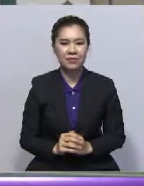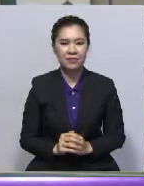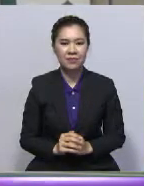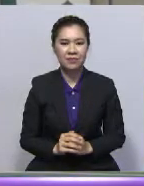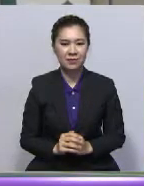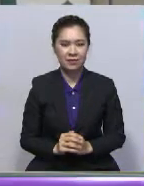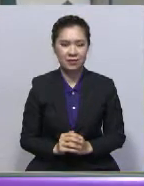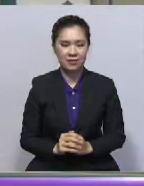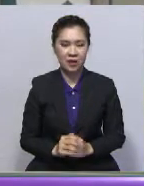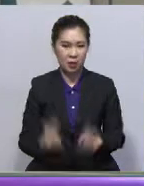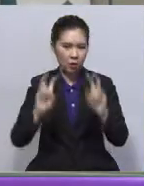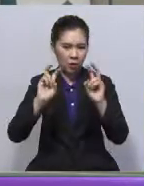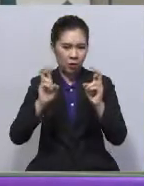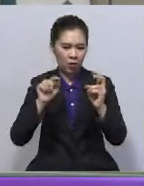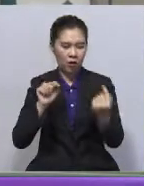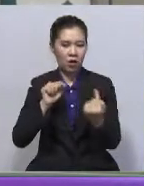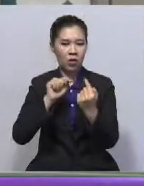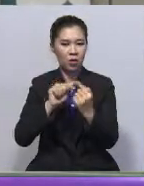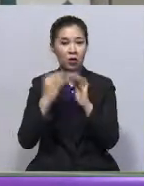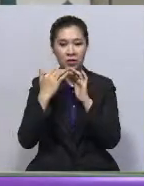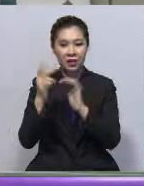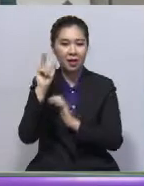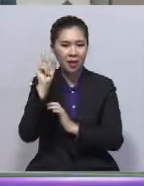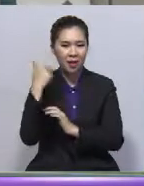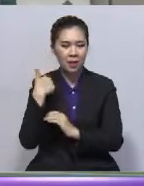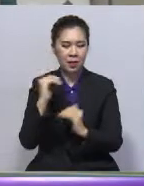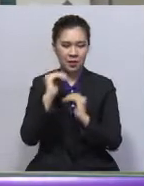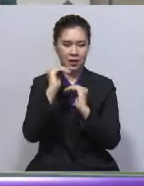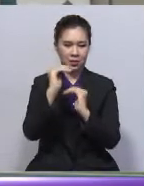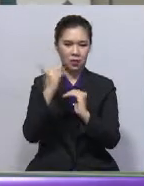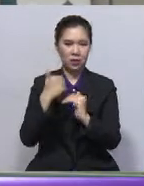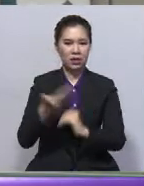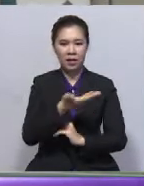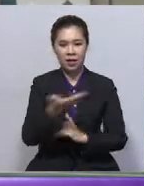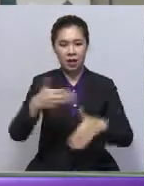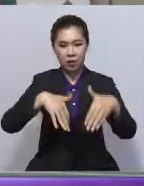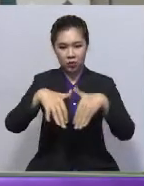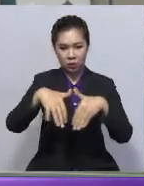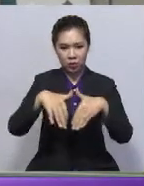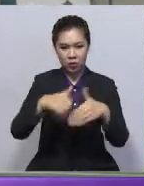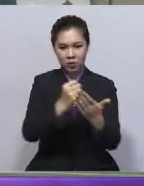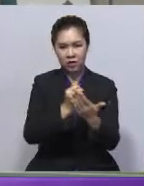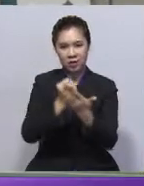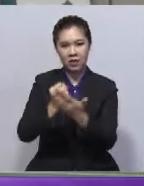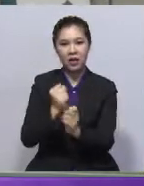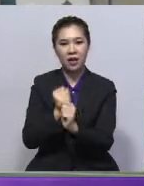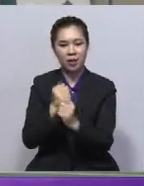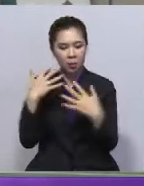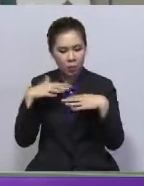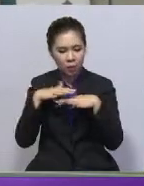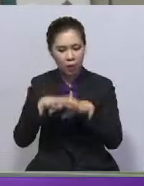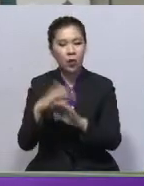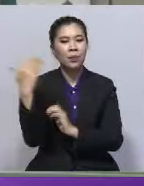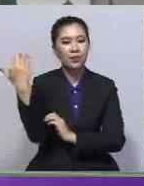ซึ่งหนึ่งในเรื่องของการปฏิรูปด้านสื่อสารมวลชนนะครับคือการกำหนดสัดส่วนให้ประชาชนครับได้มีส่วนร่วมในการผลิตรายการทางสถานีโ